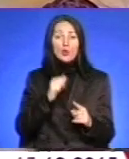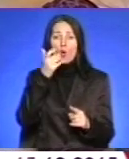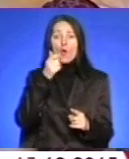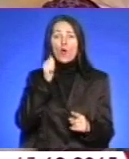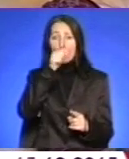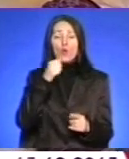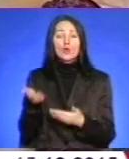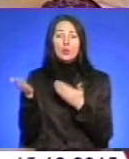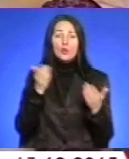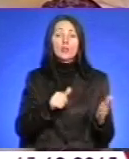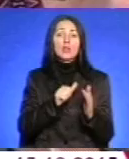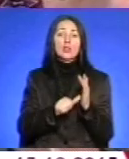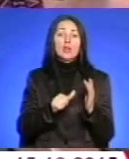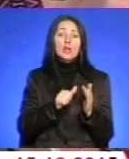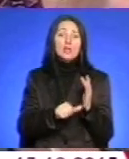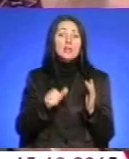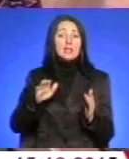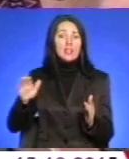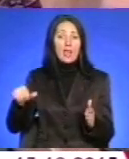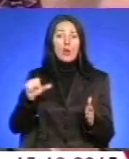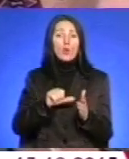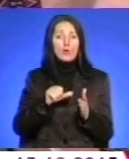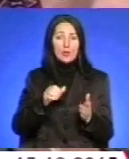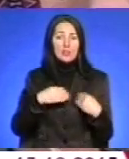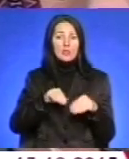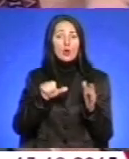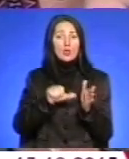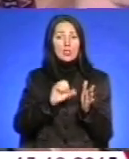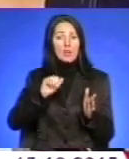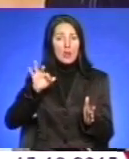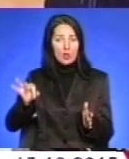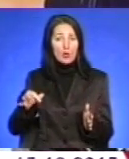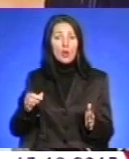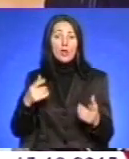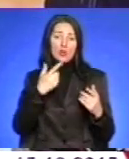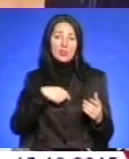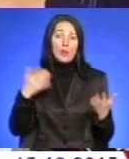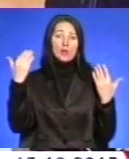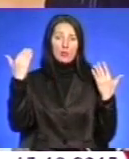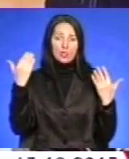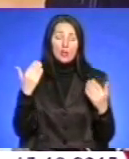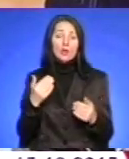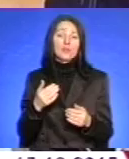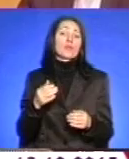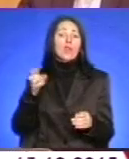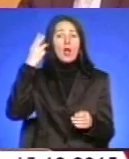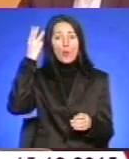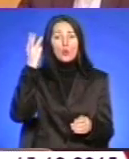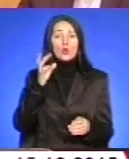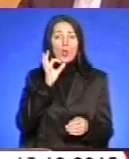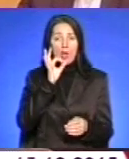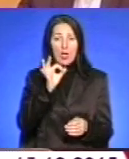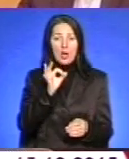з Тернопільщини на відпочинок. Надзвичайний та повноважний посол Республіки Хорватія в Україні Томіслав Відушевич зазначив,